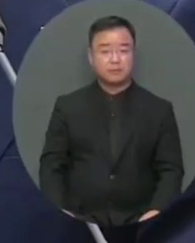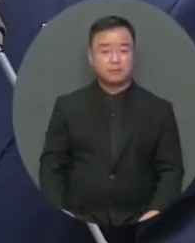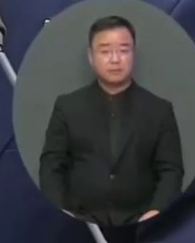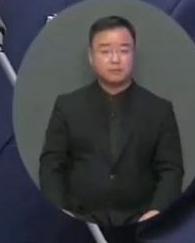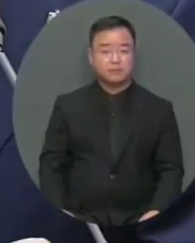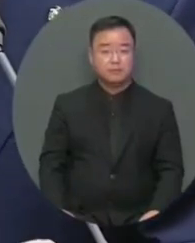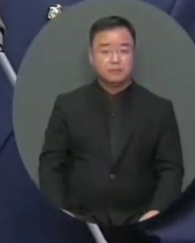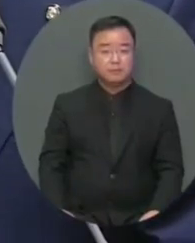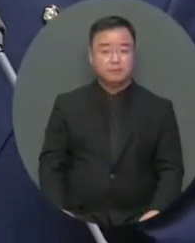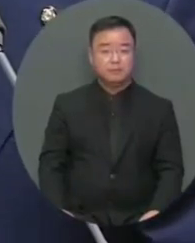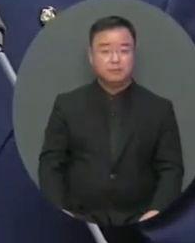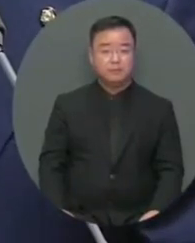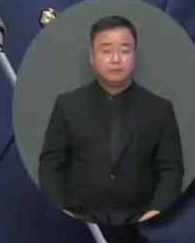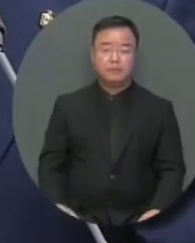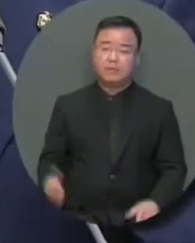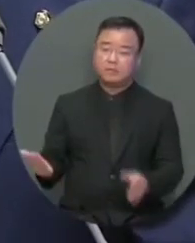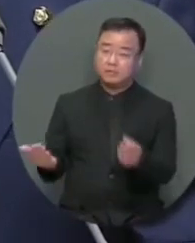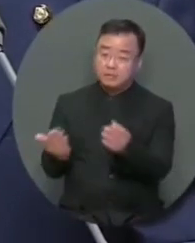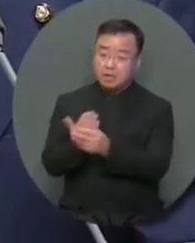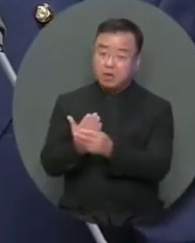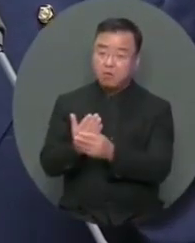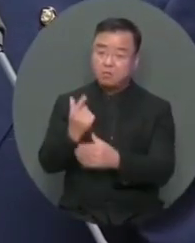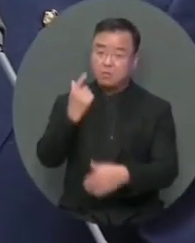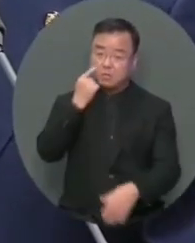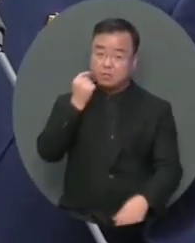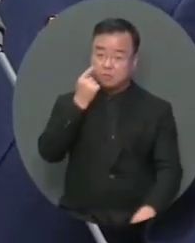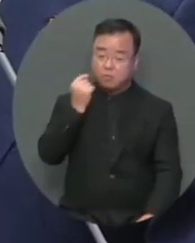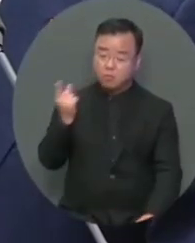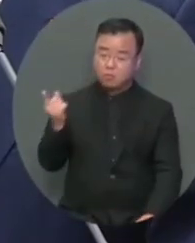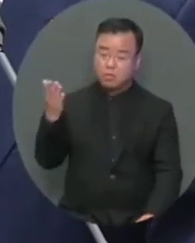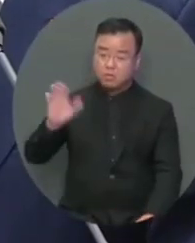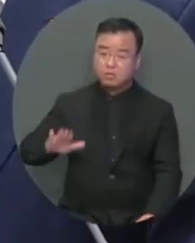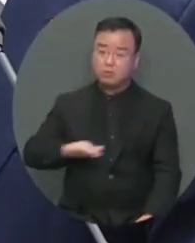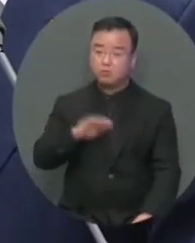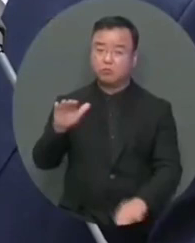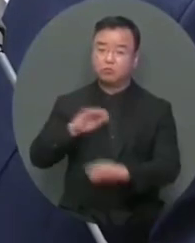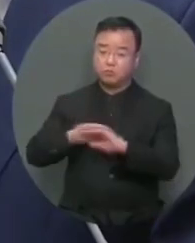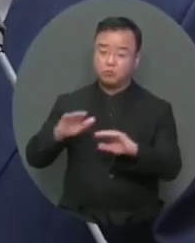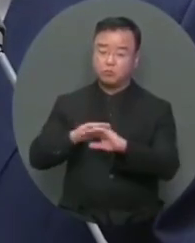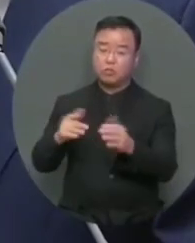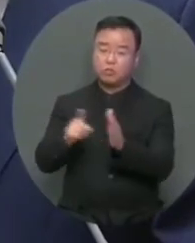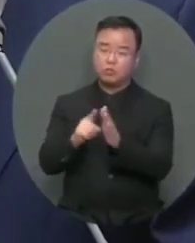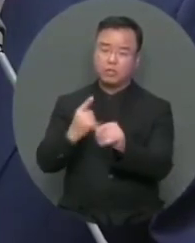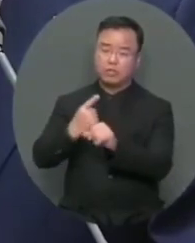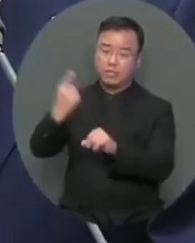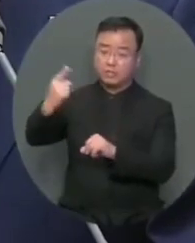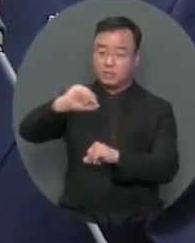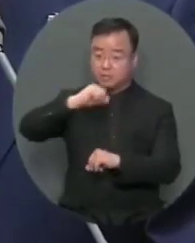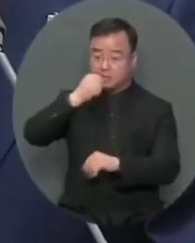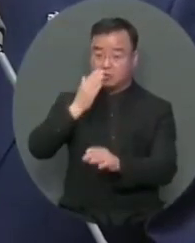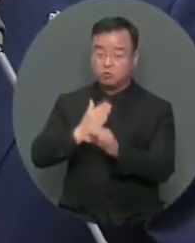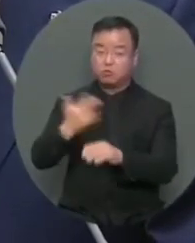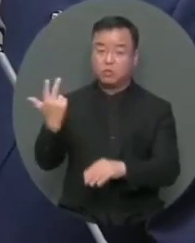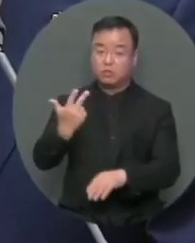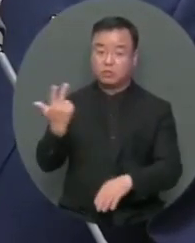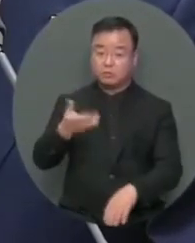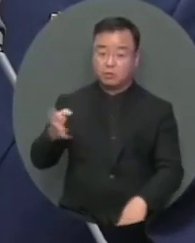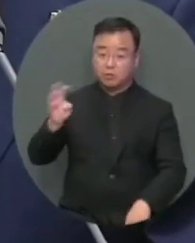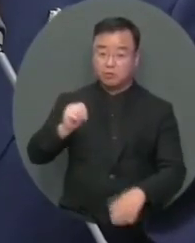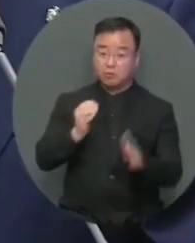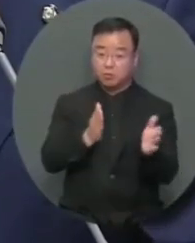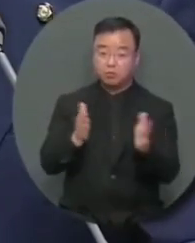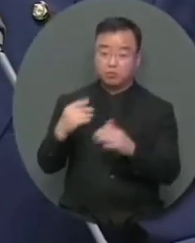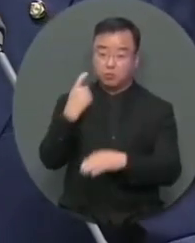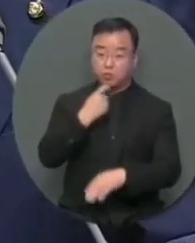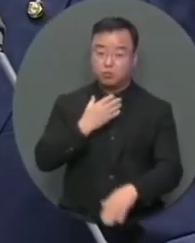사고는 일본이 치고 이제 우리가 뒤수습하기 위해서 지금 내년도 예산에 7천억 예산을 이렇게 상정한 걸로 알고 있는데요.